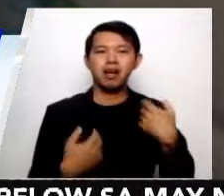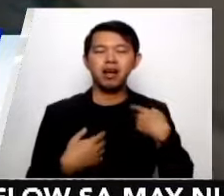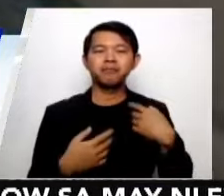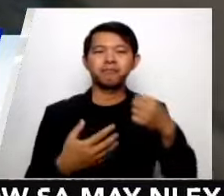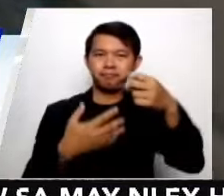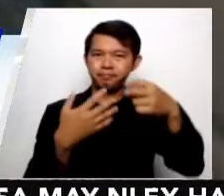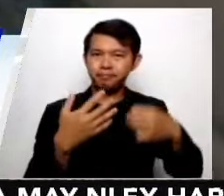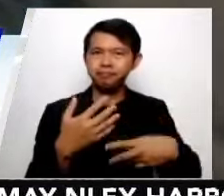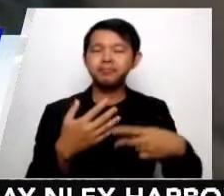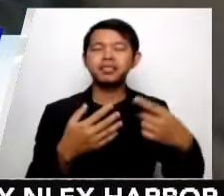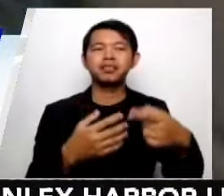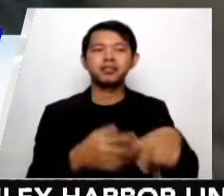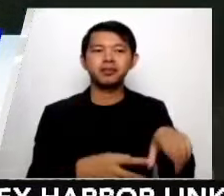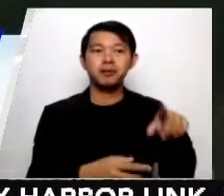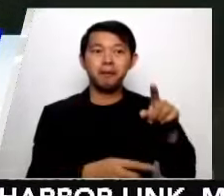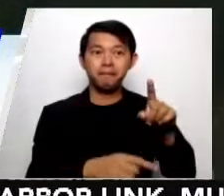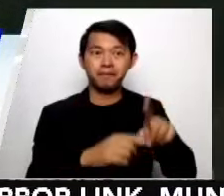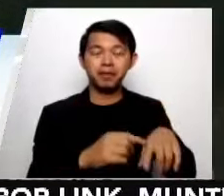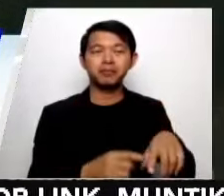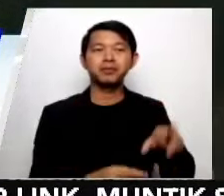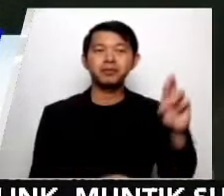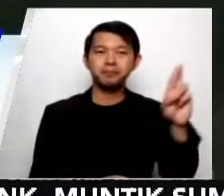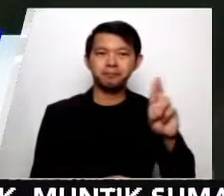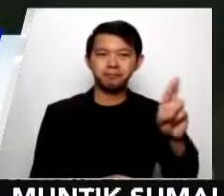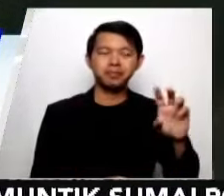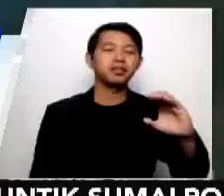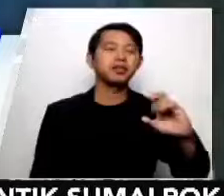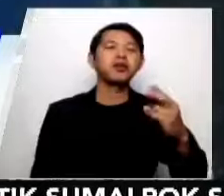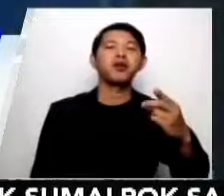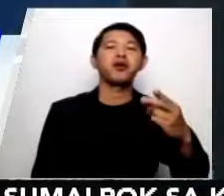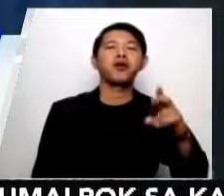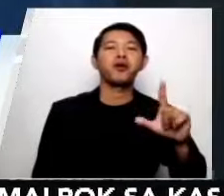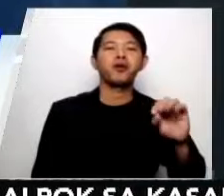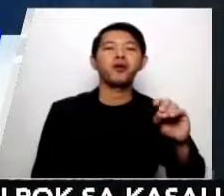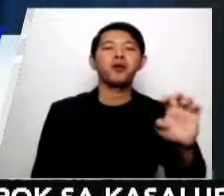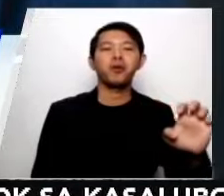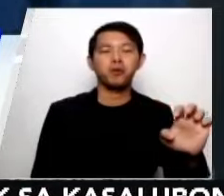best friend niyang si Chloe, played by Valine Montenegro.